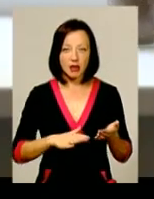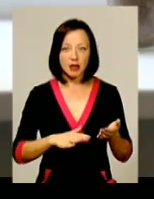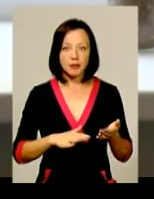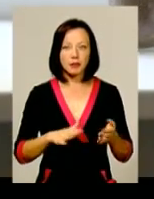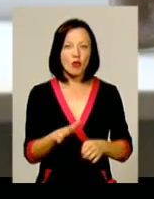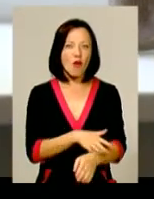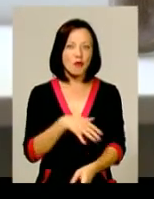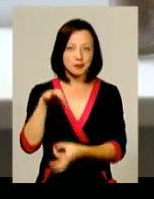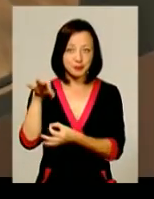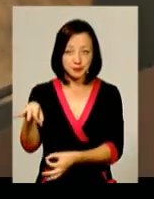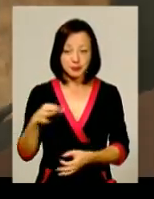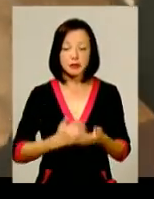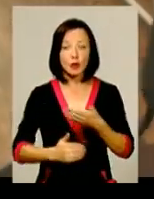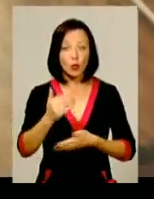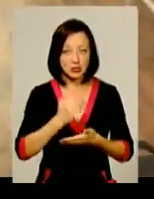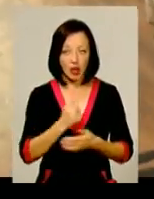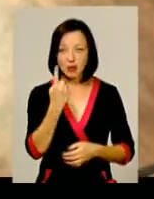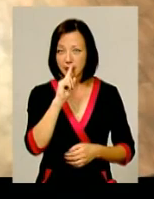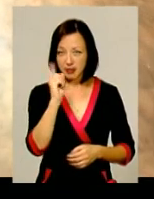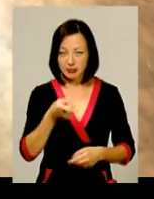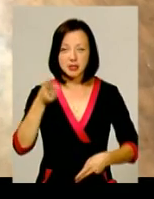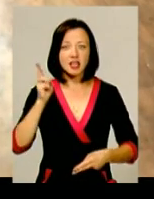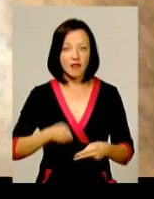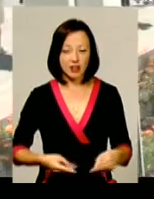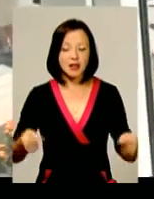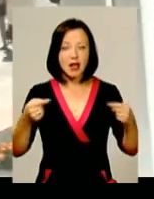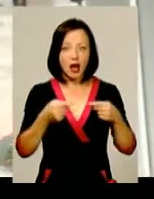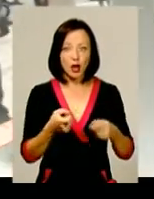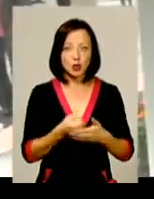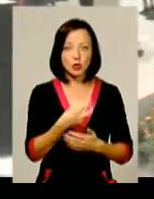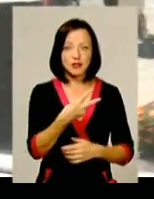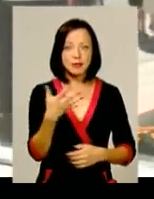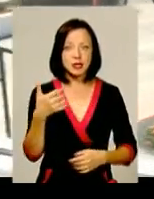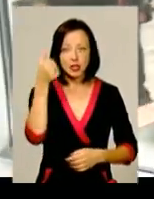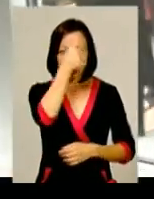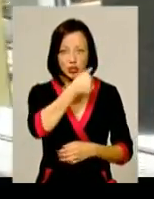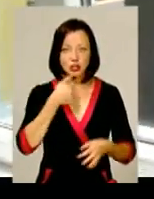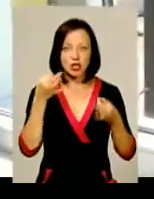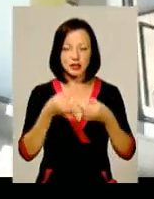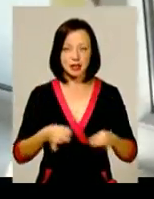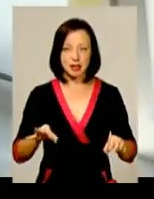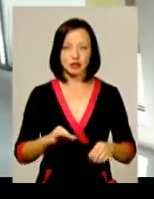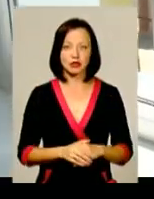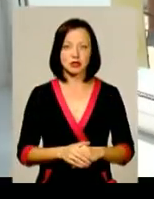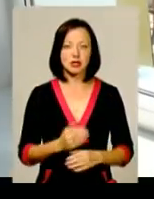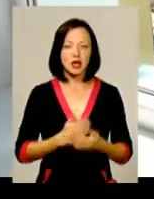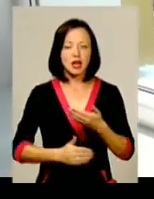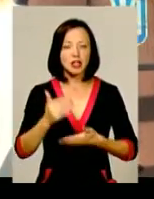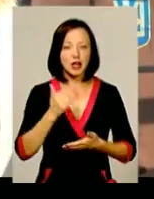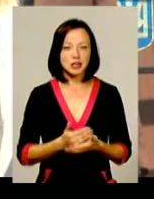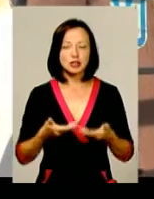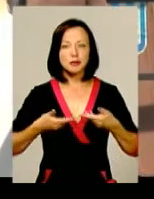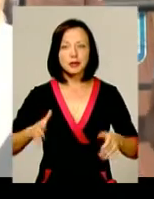було до нього діла, а впродовж останнього року завершили якраз до 25-річчя незалежності. Нарешті ми дочекалися цього